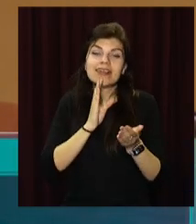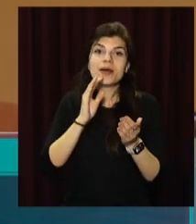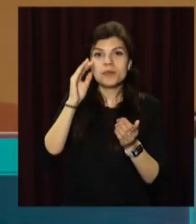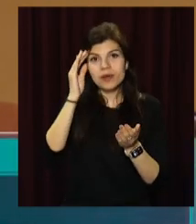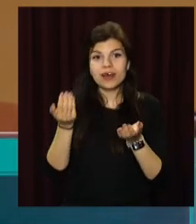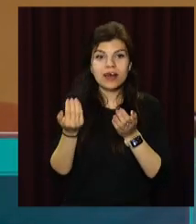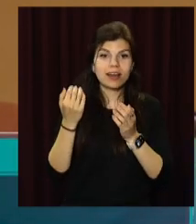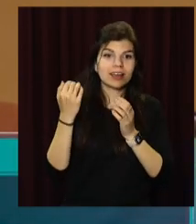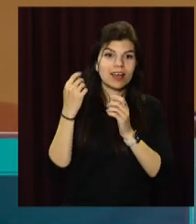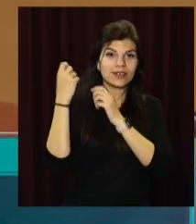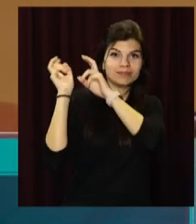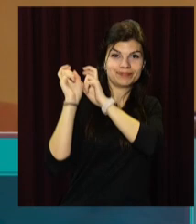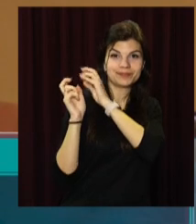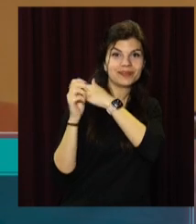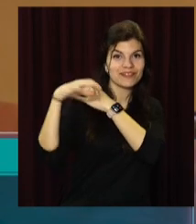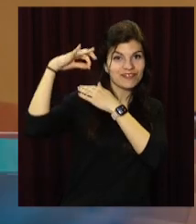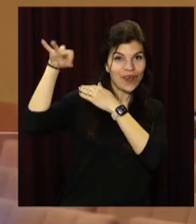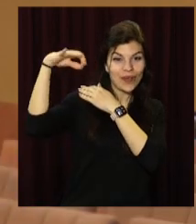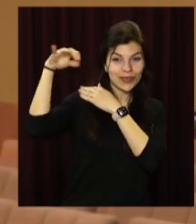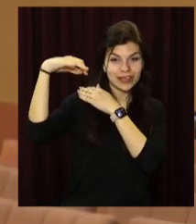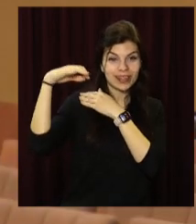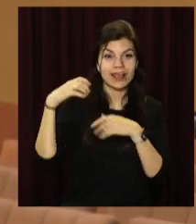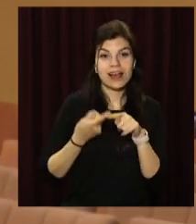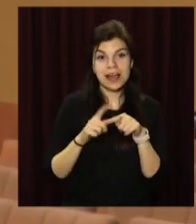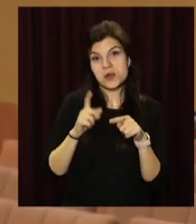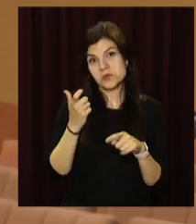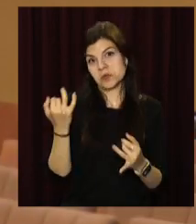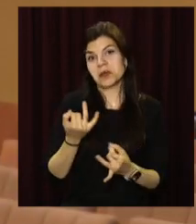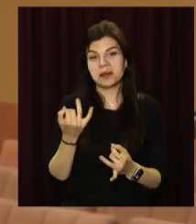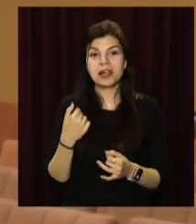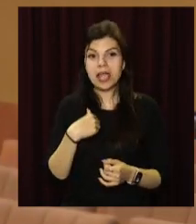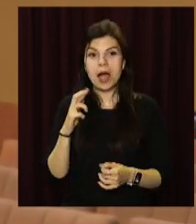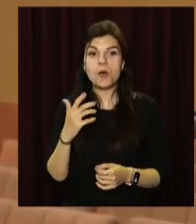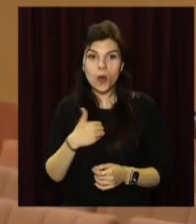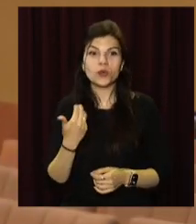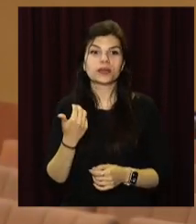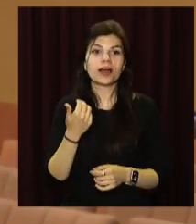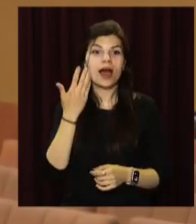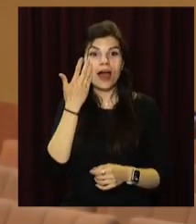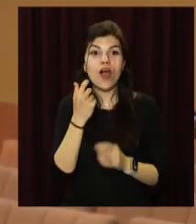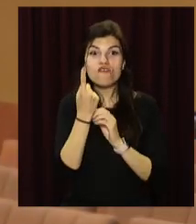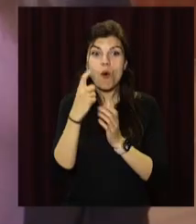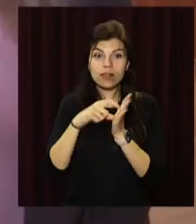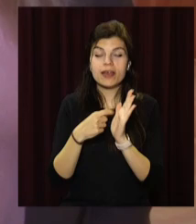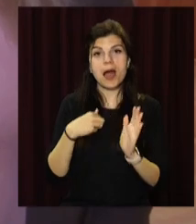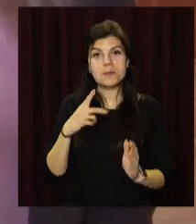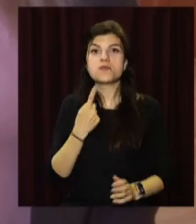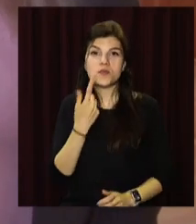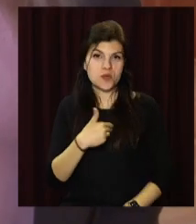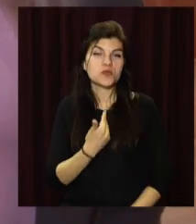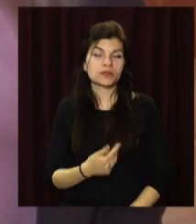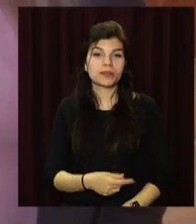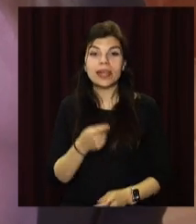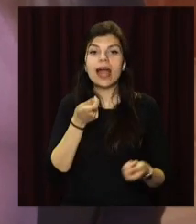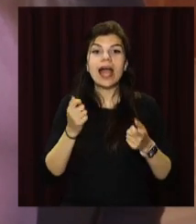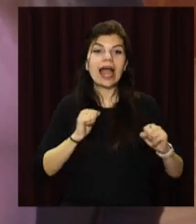на плечі 11-класники, і вона дзвонить в колокольчик. Це теж дуже прикольно. Я хотів би як-то раз, коли буду в 11 класі, нести. Керівники